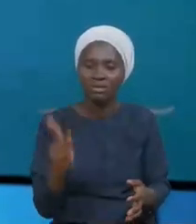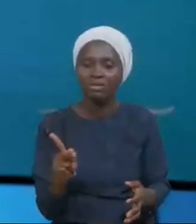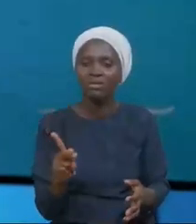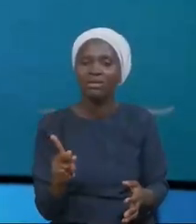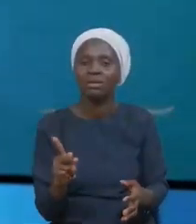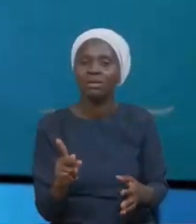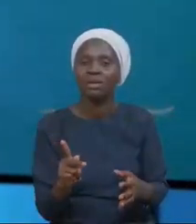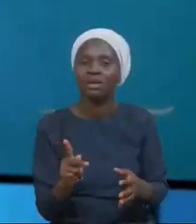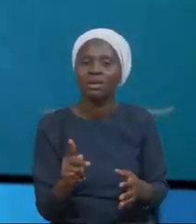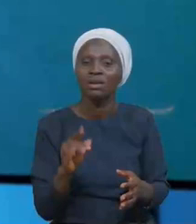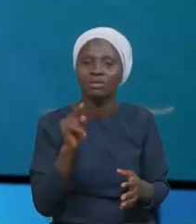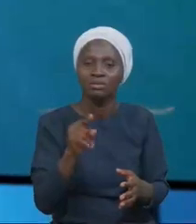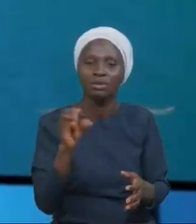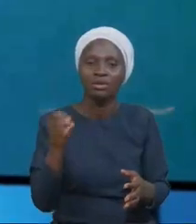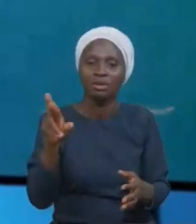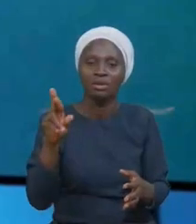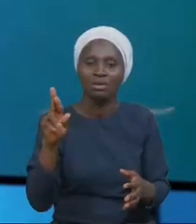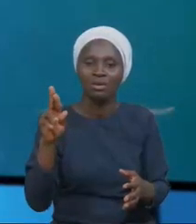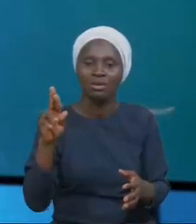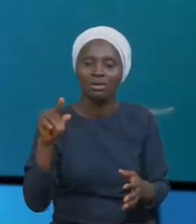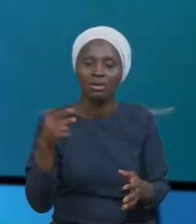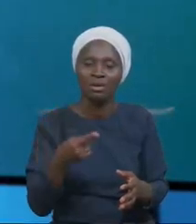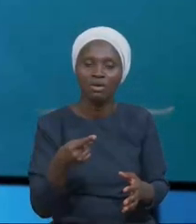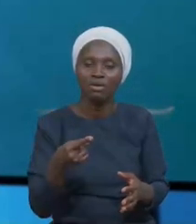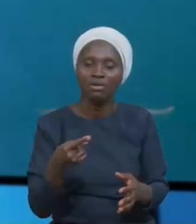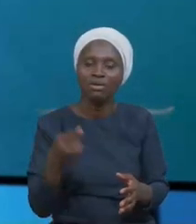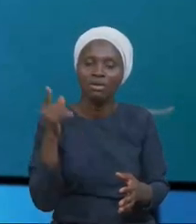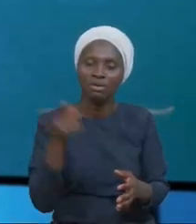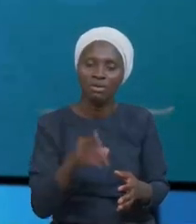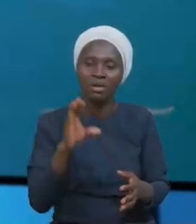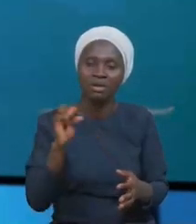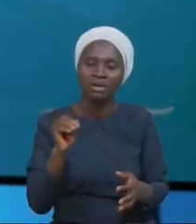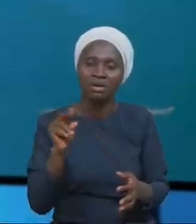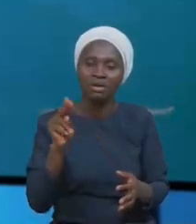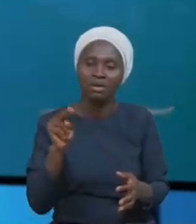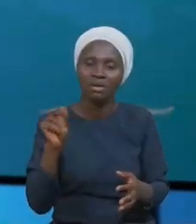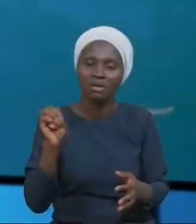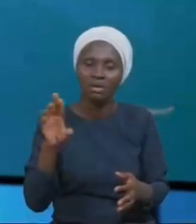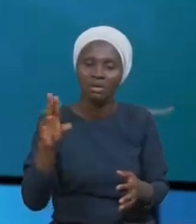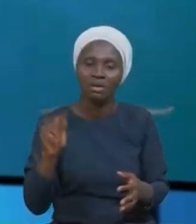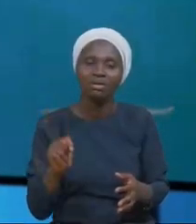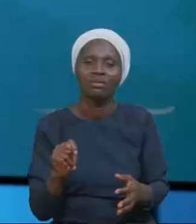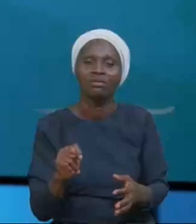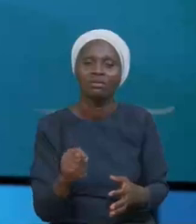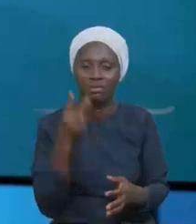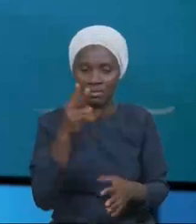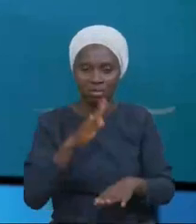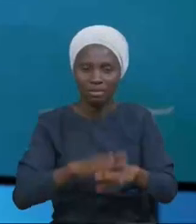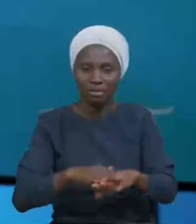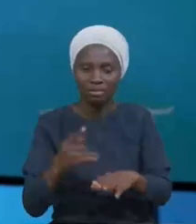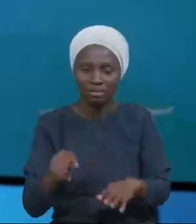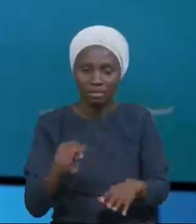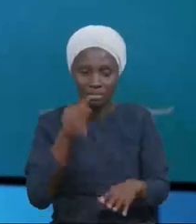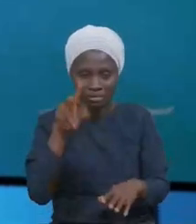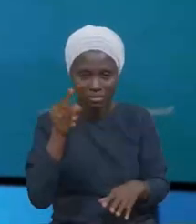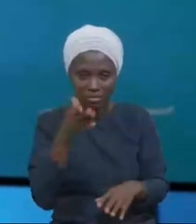fera du bien. Merci. L'homme de Dieu revient bientôt et nous donnera la prière de miracle. Tu ne dois pas rater cela.